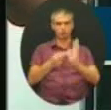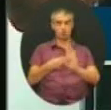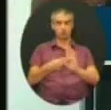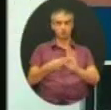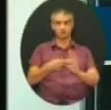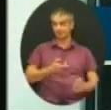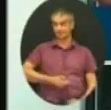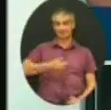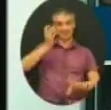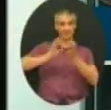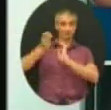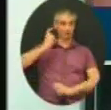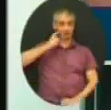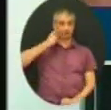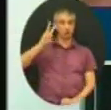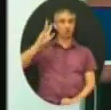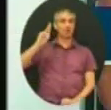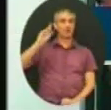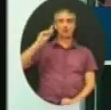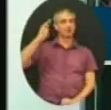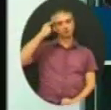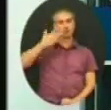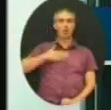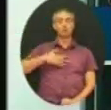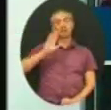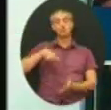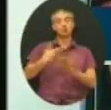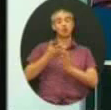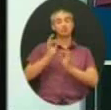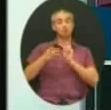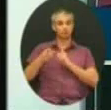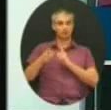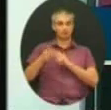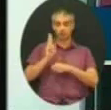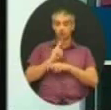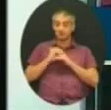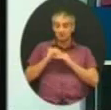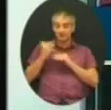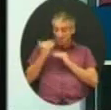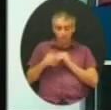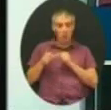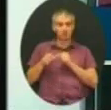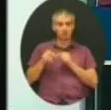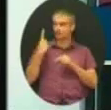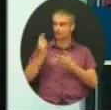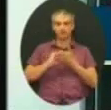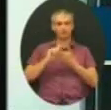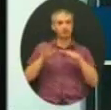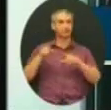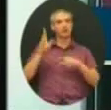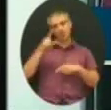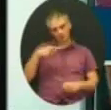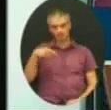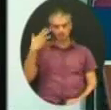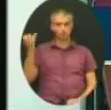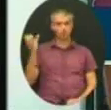השרה שקד, ואולי לא יודע מה יש לו עוד בראש של נתניהו, רוצה שגם היועצים המשפטיים, שומרי הסף האחרונים, בכל משרד ממשלתי, גם